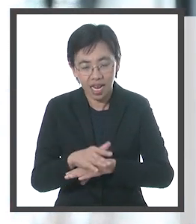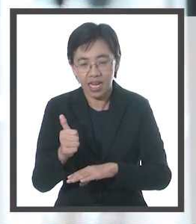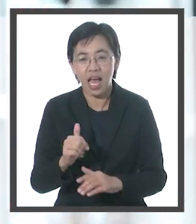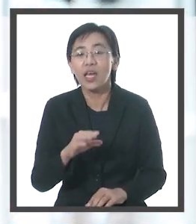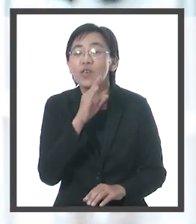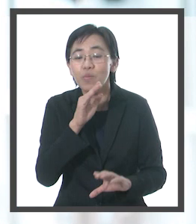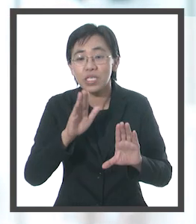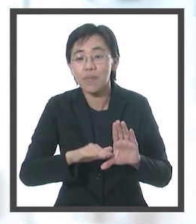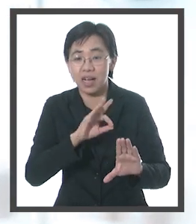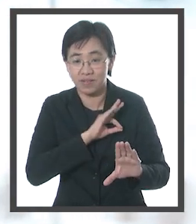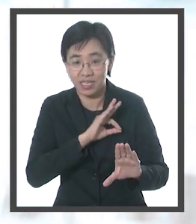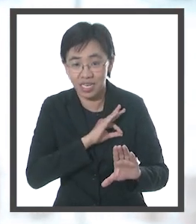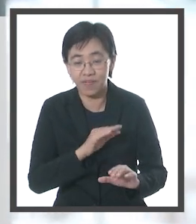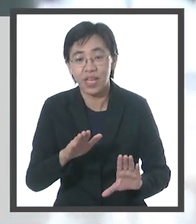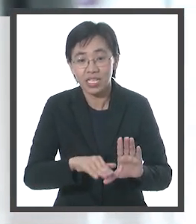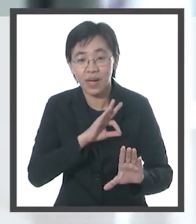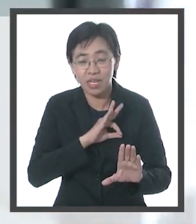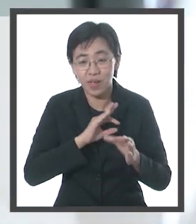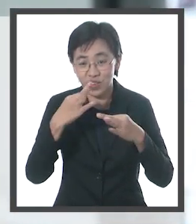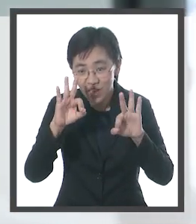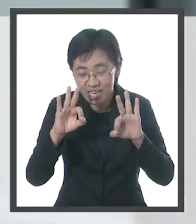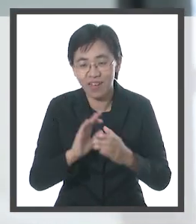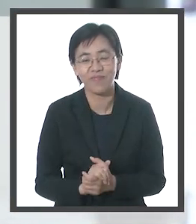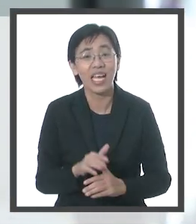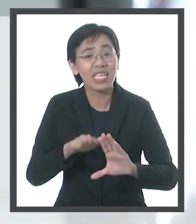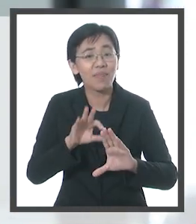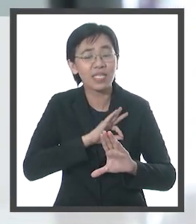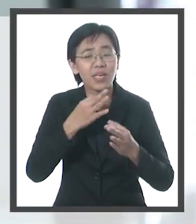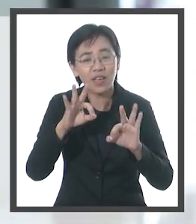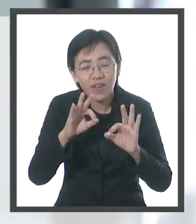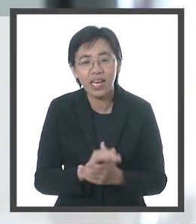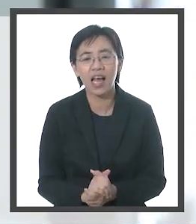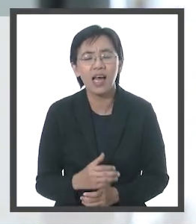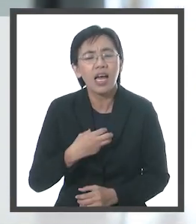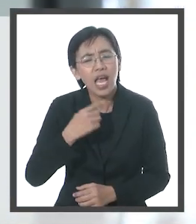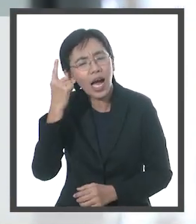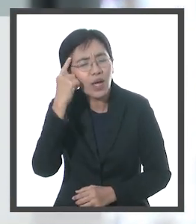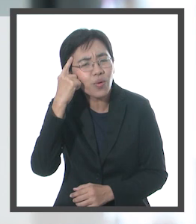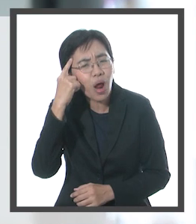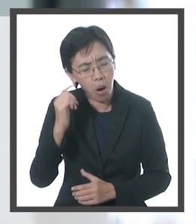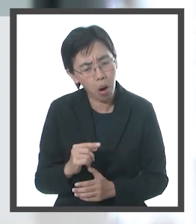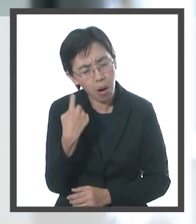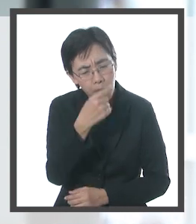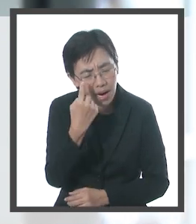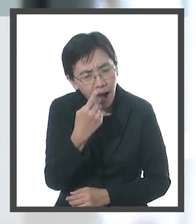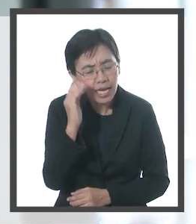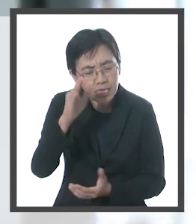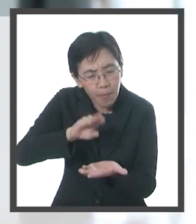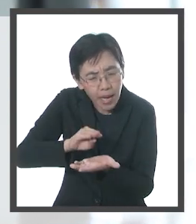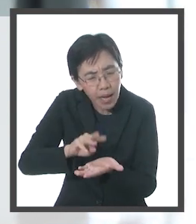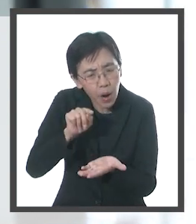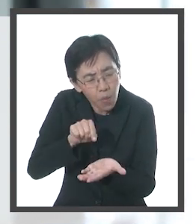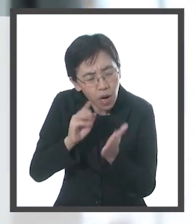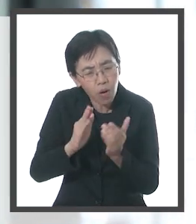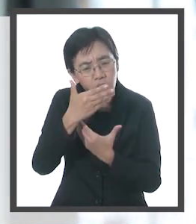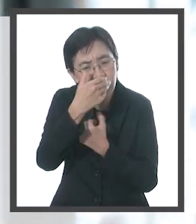มัครเป็นเมมเบอร์ของเราเมมเบอร์ของเราไม่ได้มีค่าใช้จ่ายนะคะอย่างที ่เมมเบอร์สมัครเพื่อ จะได้รู้ว่าคนนี้เนี่ยเป็นใครเพื่อเราจะได้เก็บข้อมูลว่าคนที่เข